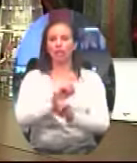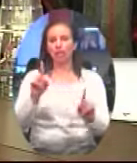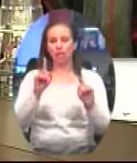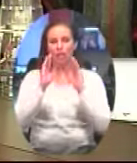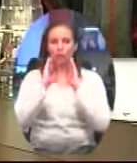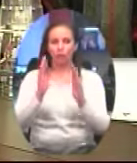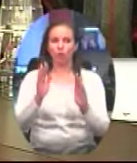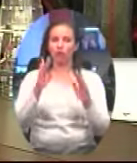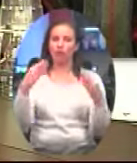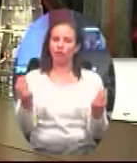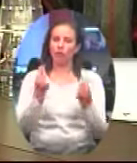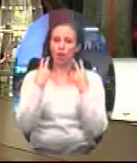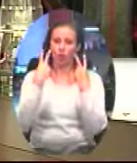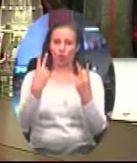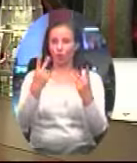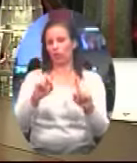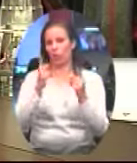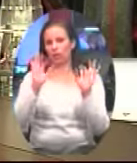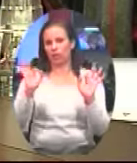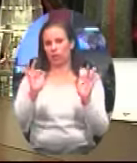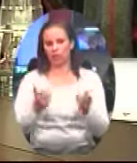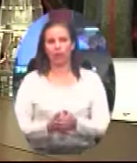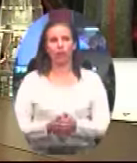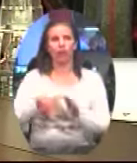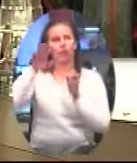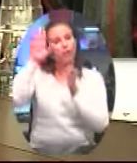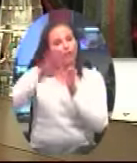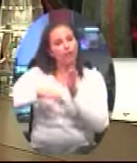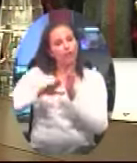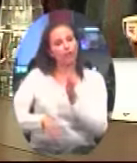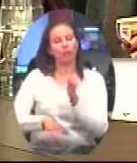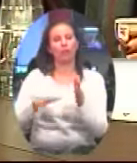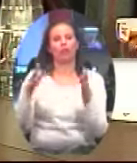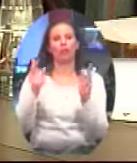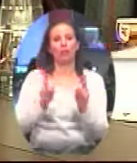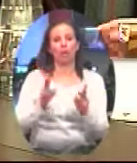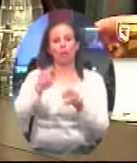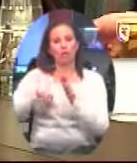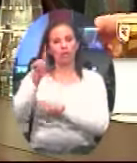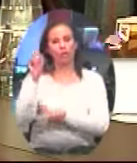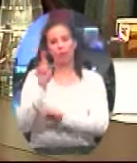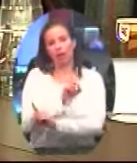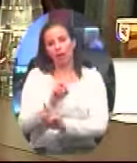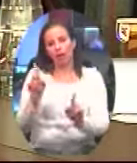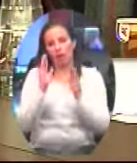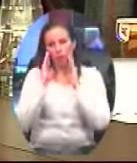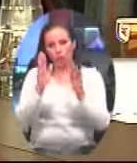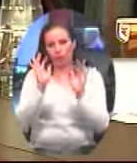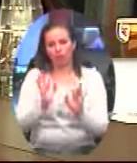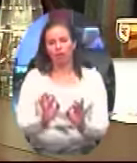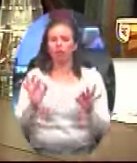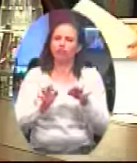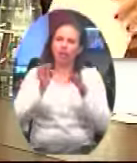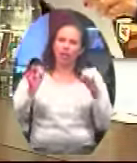דעת והיא לא קורית סתם. ההפך, ככל שאנחנו מפחיתים מהיכולת להצביע אי אמון אמיתי, אז מתחילים כל מיני תרגילים של